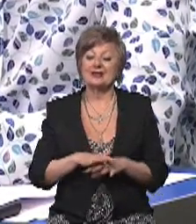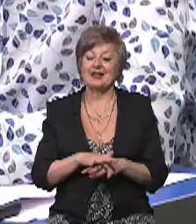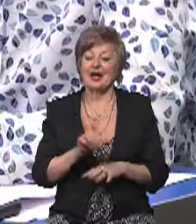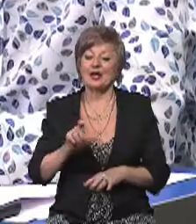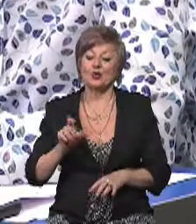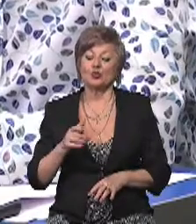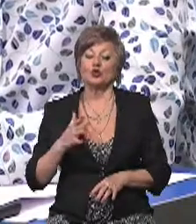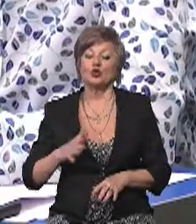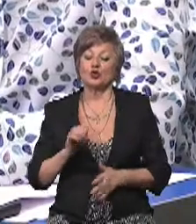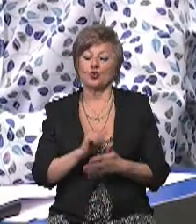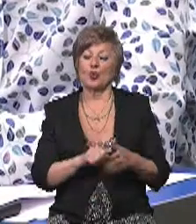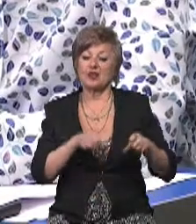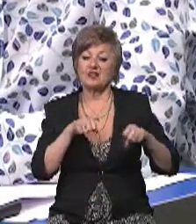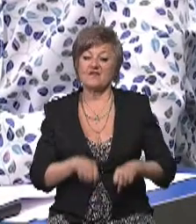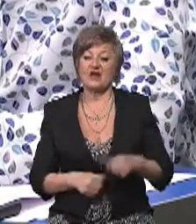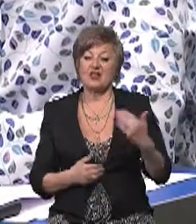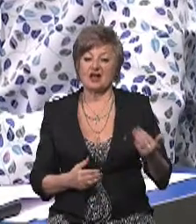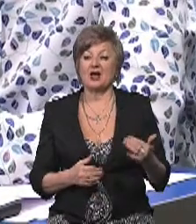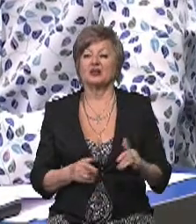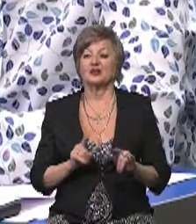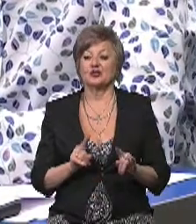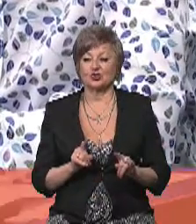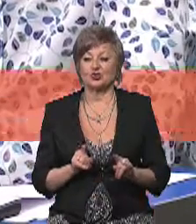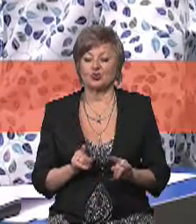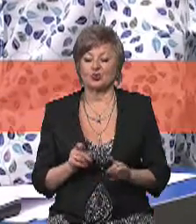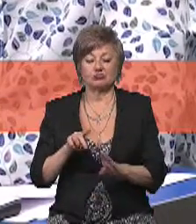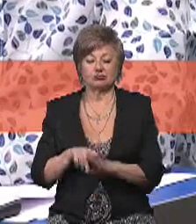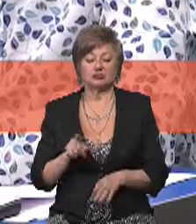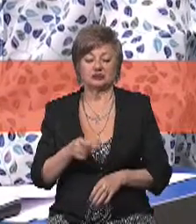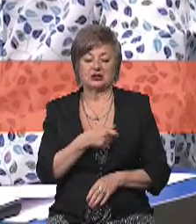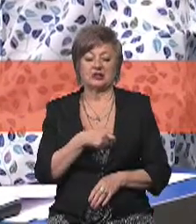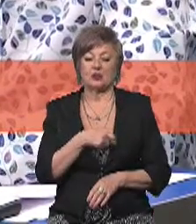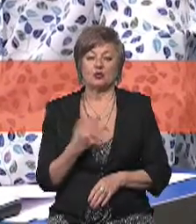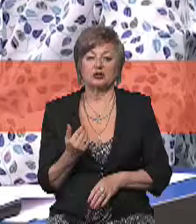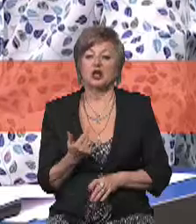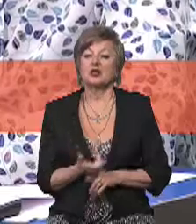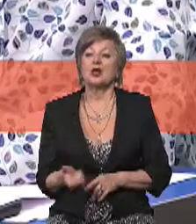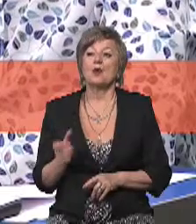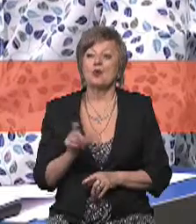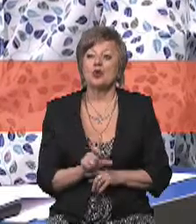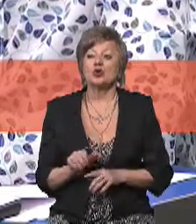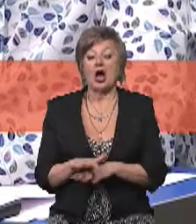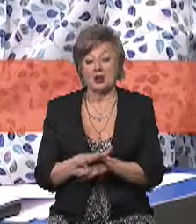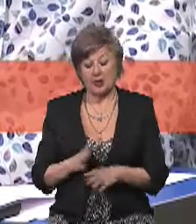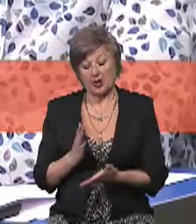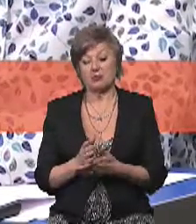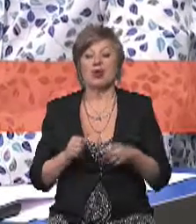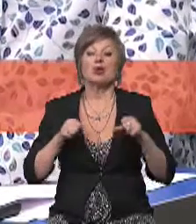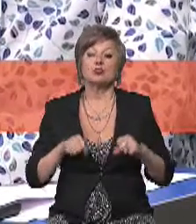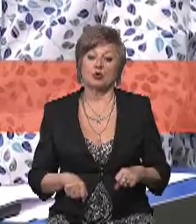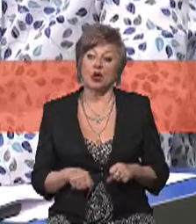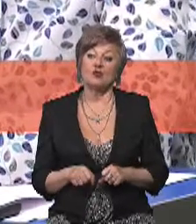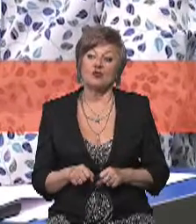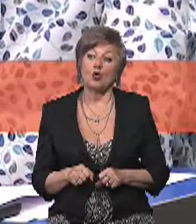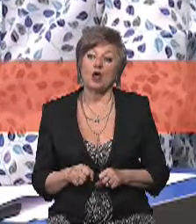очікування від влади, яке поширюється на народного депутата, набагато більше, і народ має на це право. І це треба